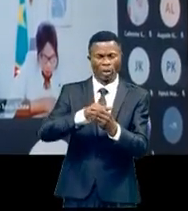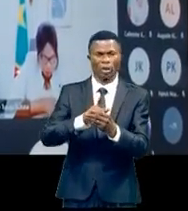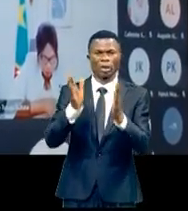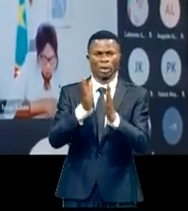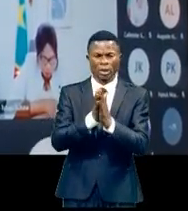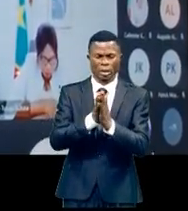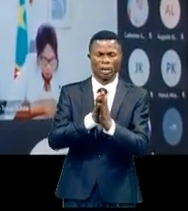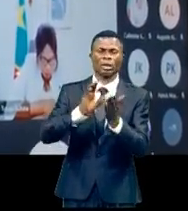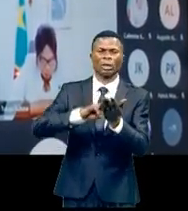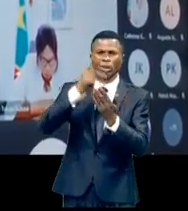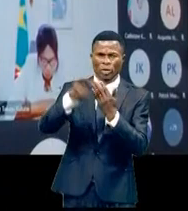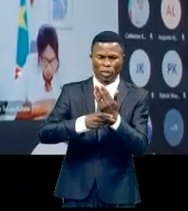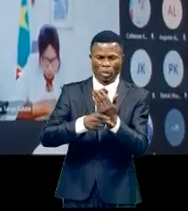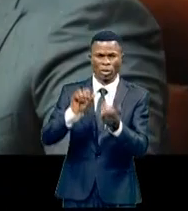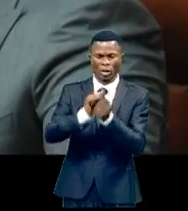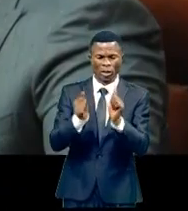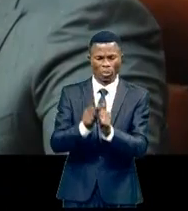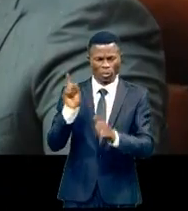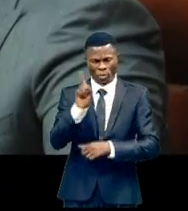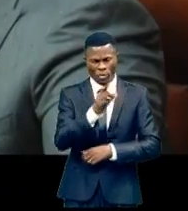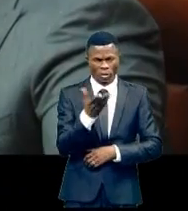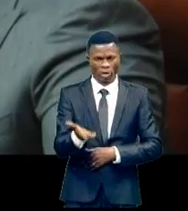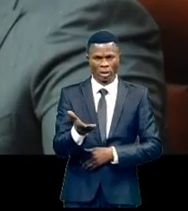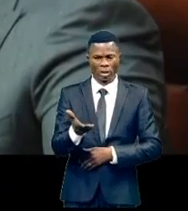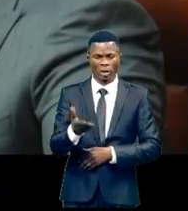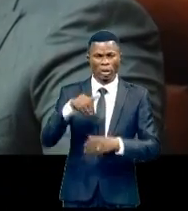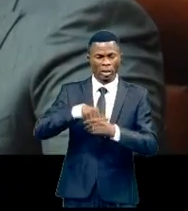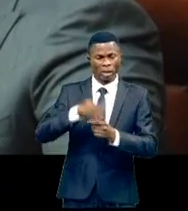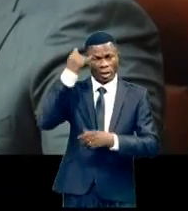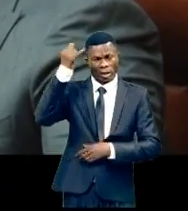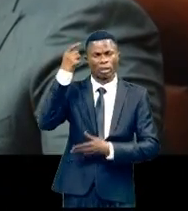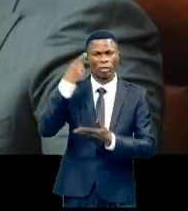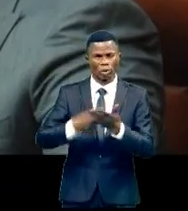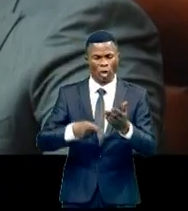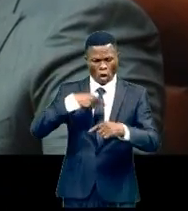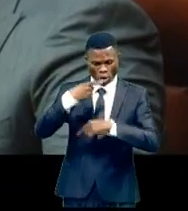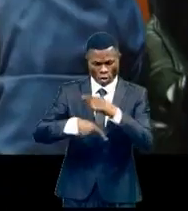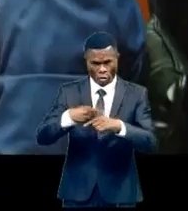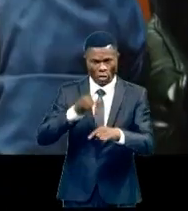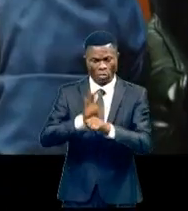contrats dans leurs secteurs respectifs. Ceci dans le but de relancer